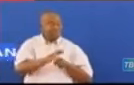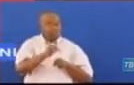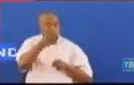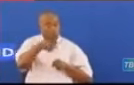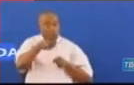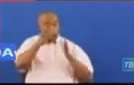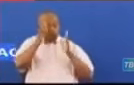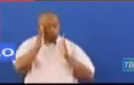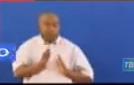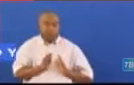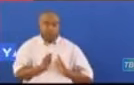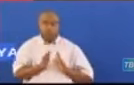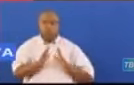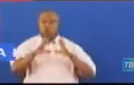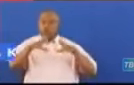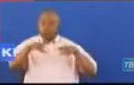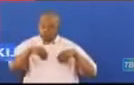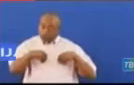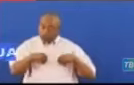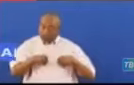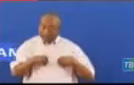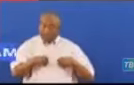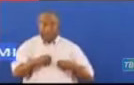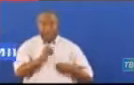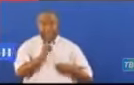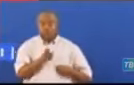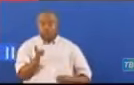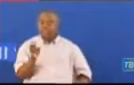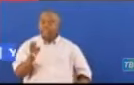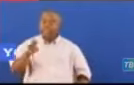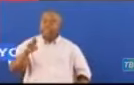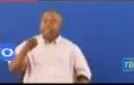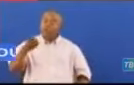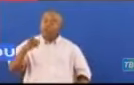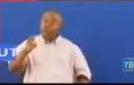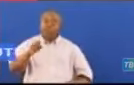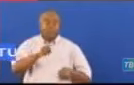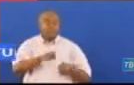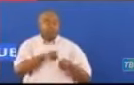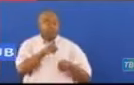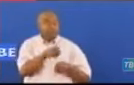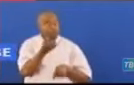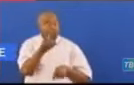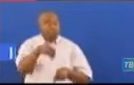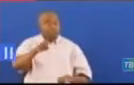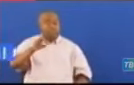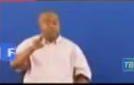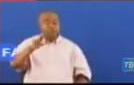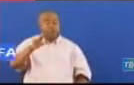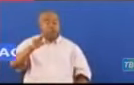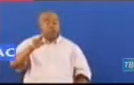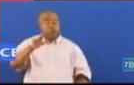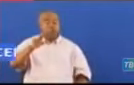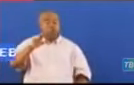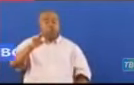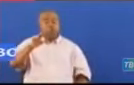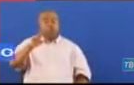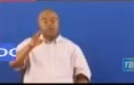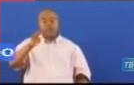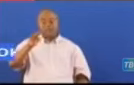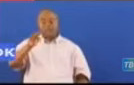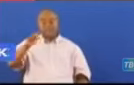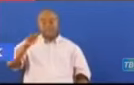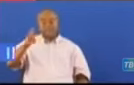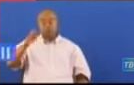na agizo la Herode la serikali. Tena wakati huo Yerusalemu iko chini ya utawala wa Rumi. Wakaondoka kwenda